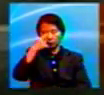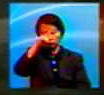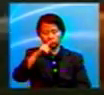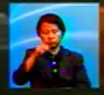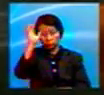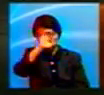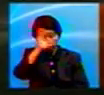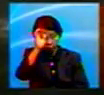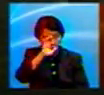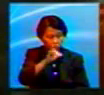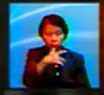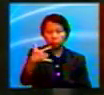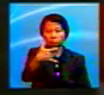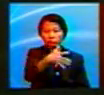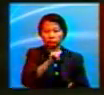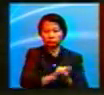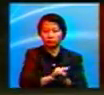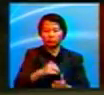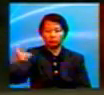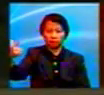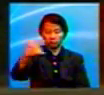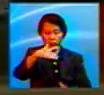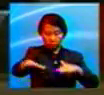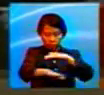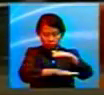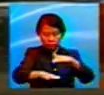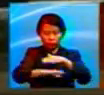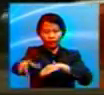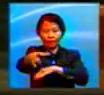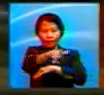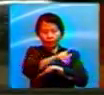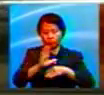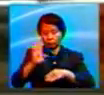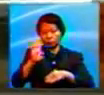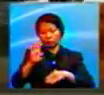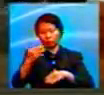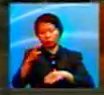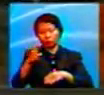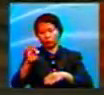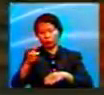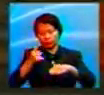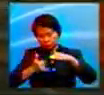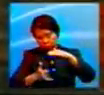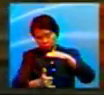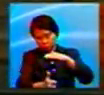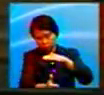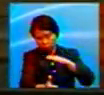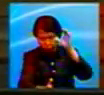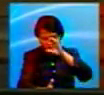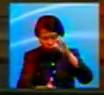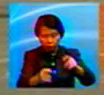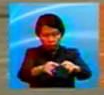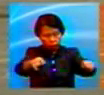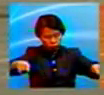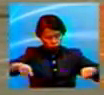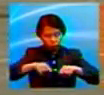sebarang serpihan pesawat berkenaan. Kenderaan di bawah laut Bluefin 21 kini dalam misi ke-8 pencarian di kawasan bulatan